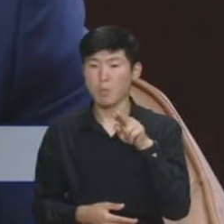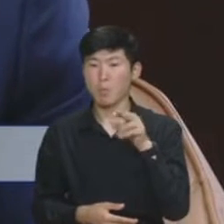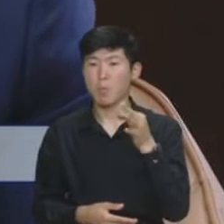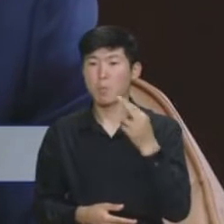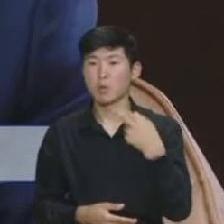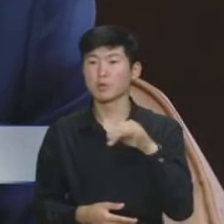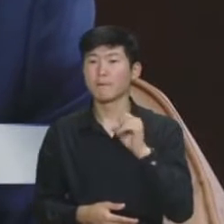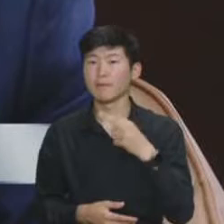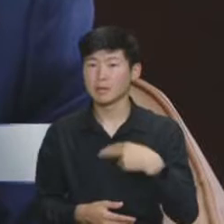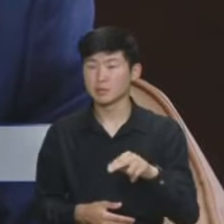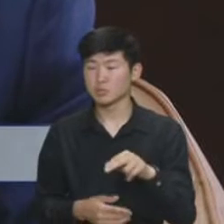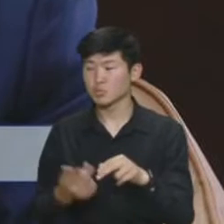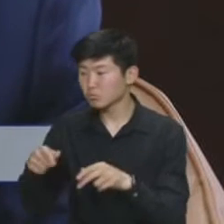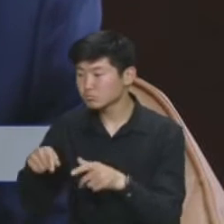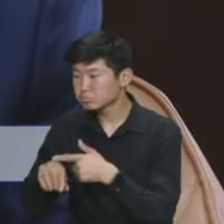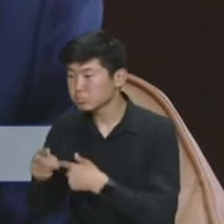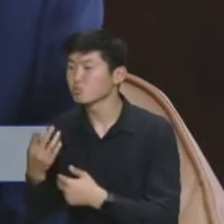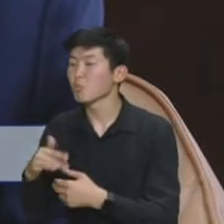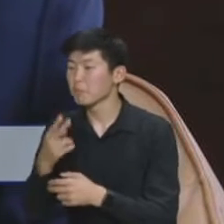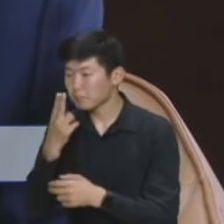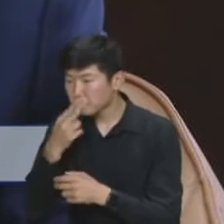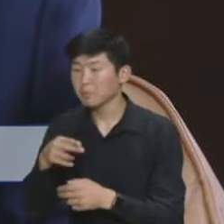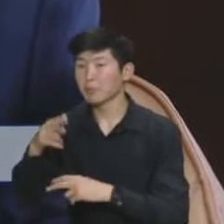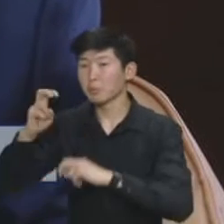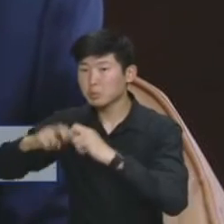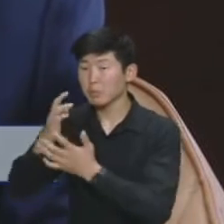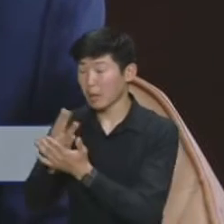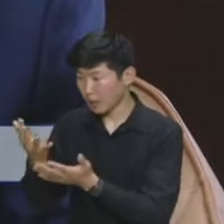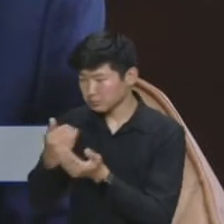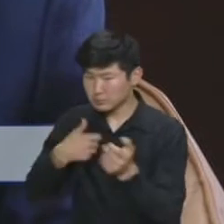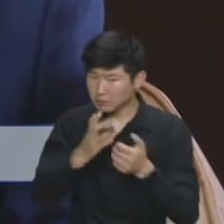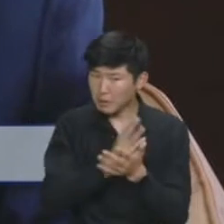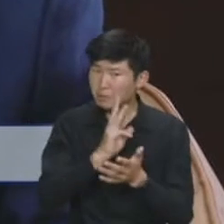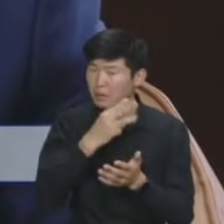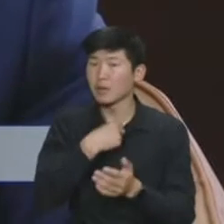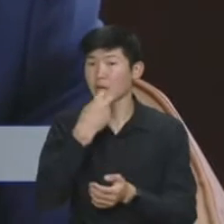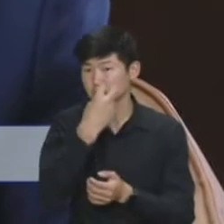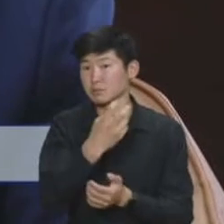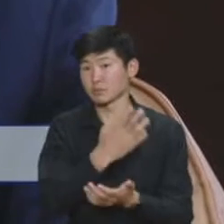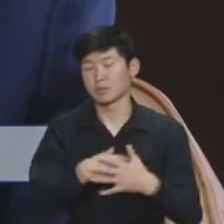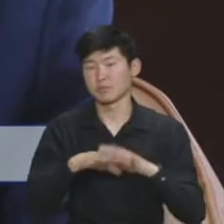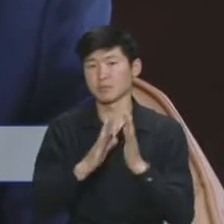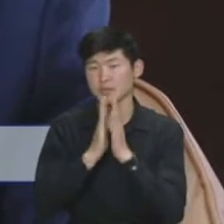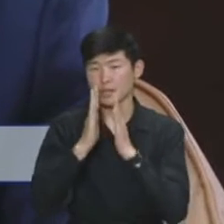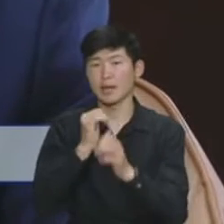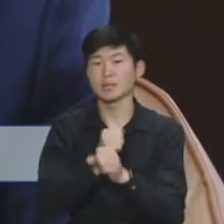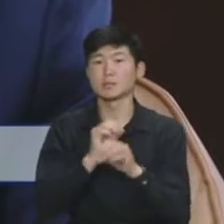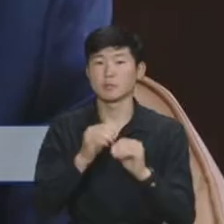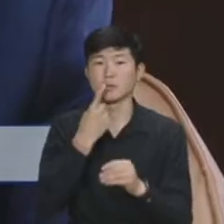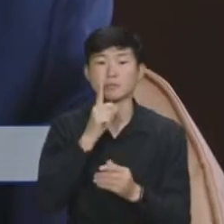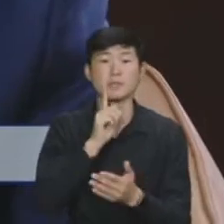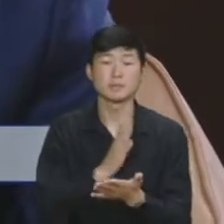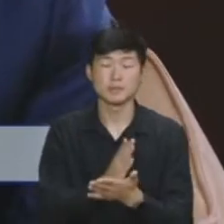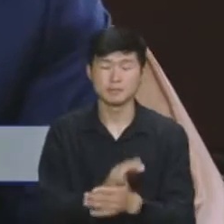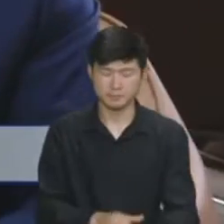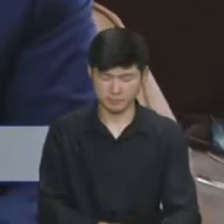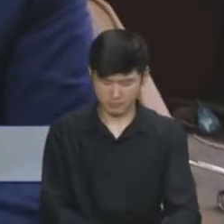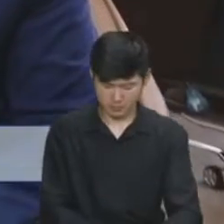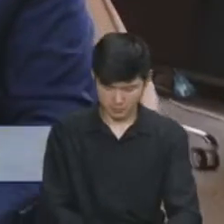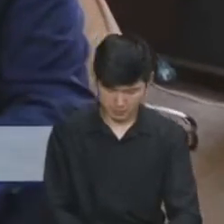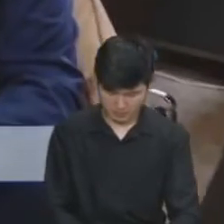үйлдвэрлэсэн юмуд Монгол улсад орж ир царагдаад байгаа тийм эрсдэл байж болцшгүй гэж харж байгаа. Тэм бол энэ өнөөдөр бас анхаарч ажиллана гэж хэлмээр байна.